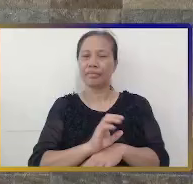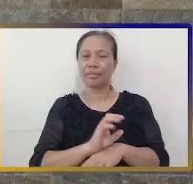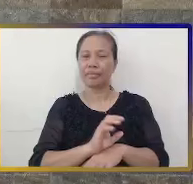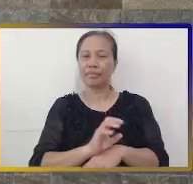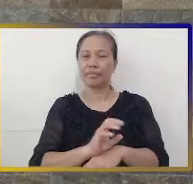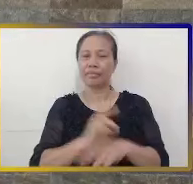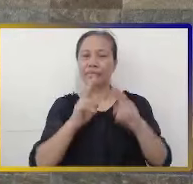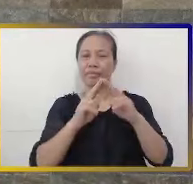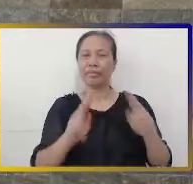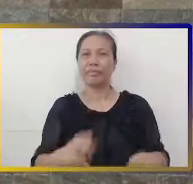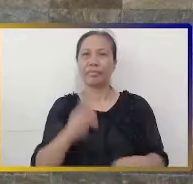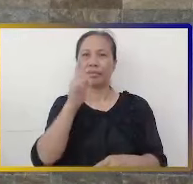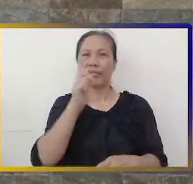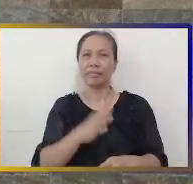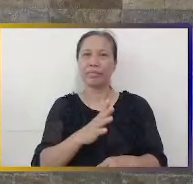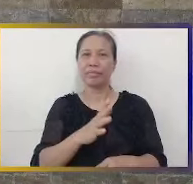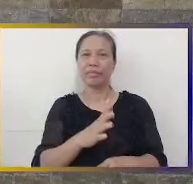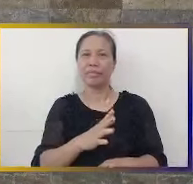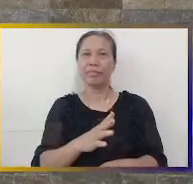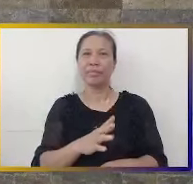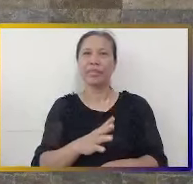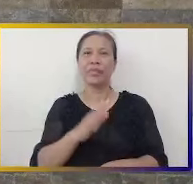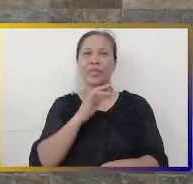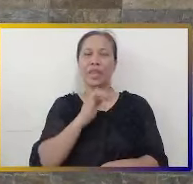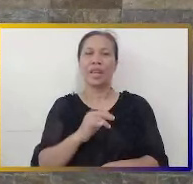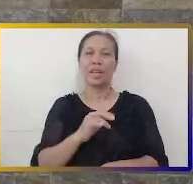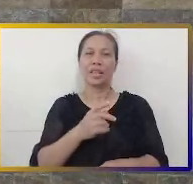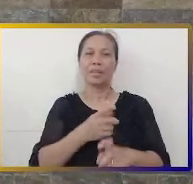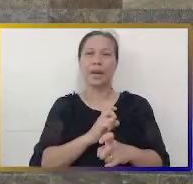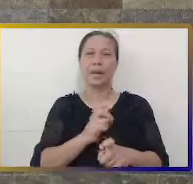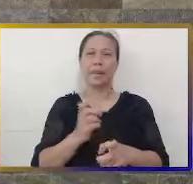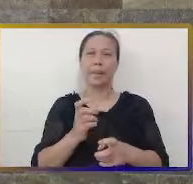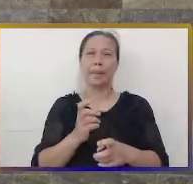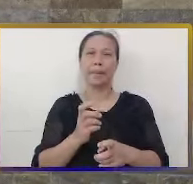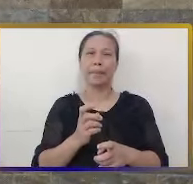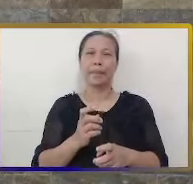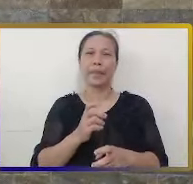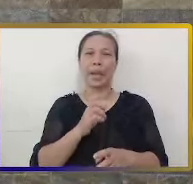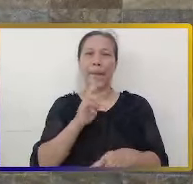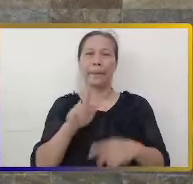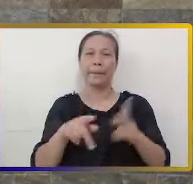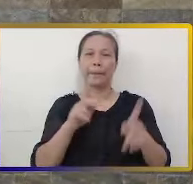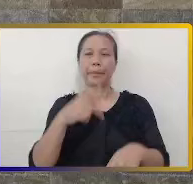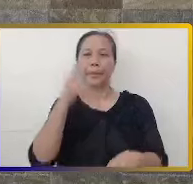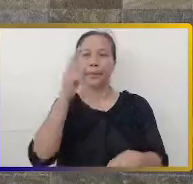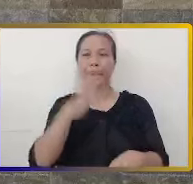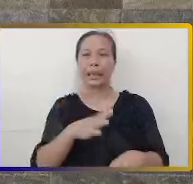sa house of God ay nanggagaling sa mga tao ng Diyos